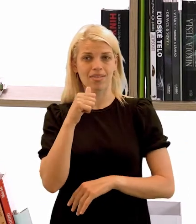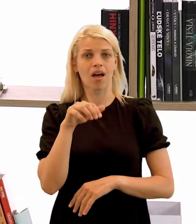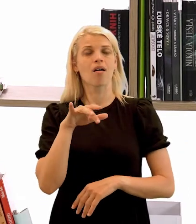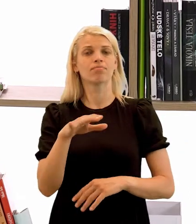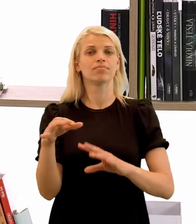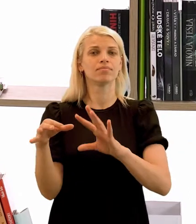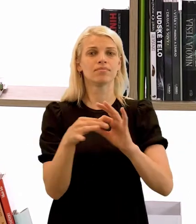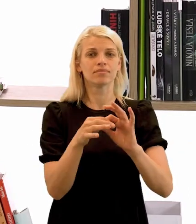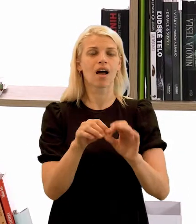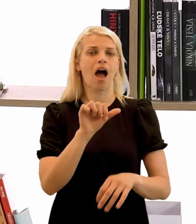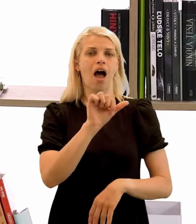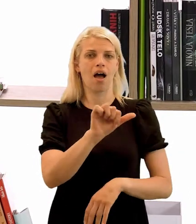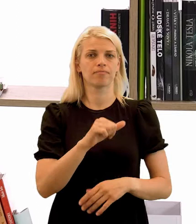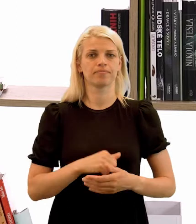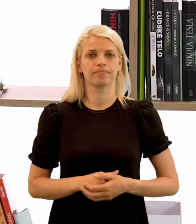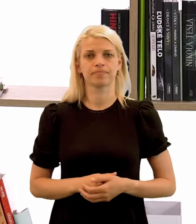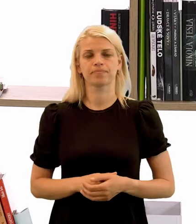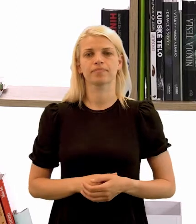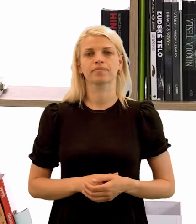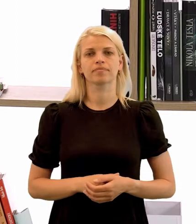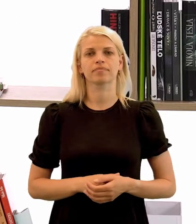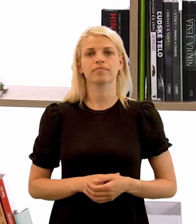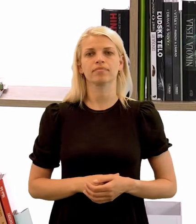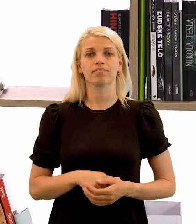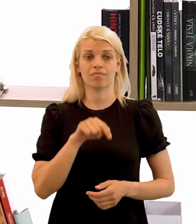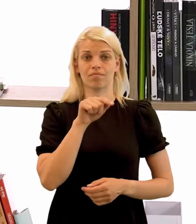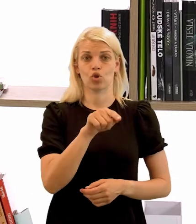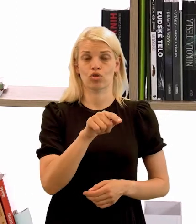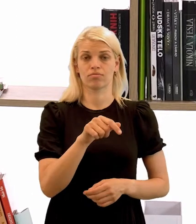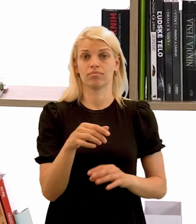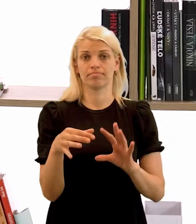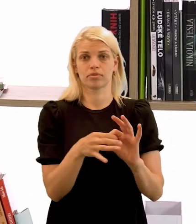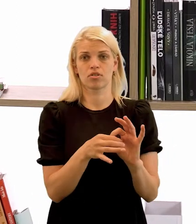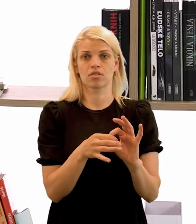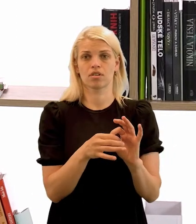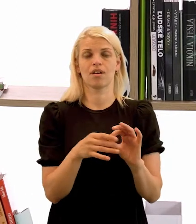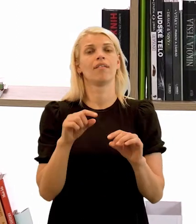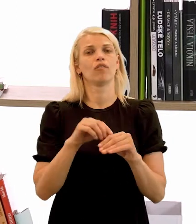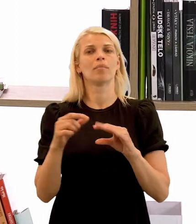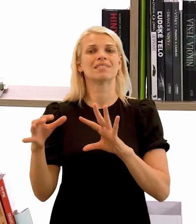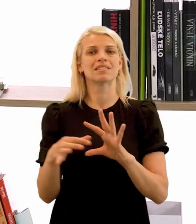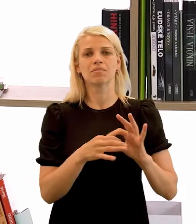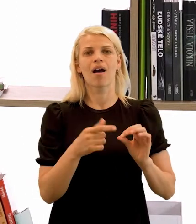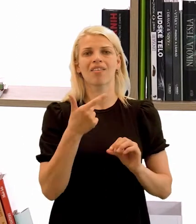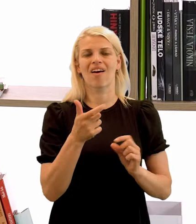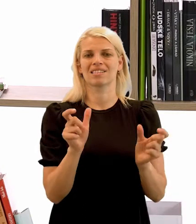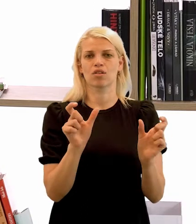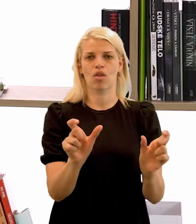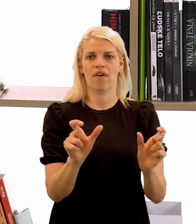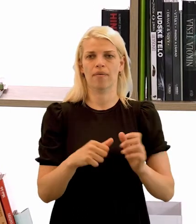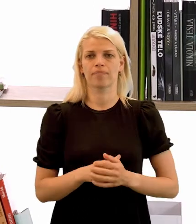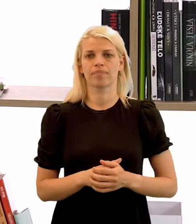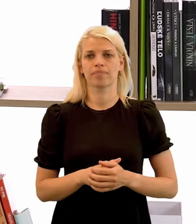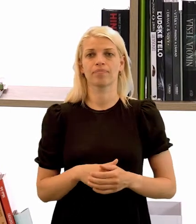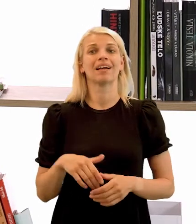mám spojené spojkou a. Toto je spojka, ktorá nám spája slova. Chceli